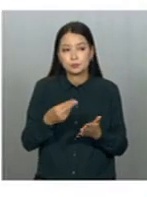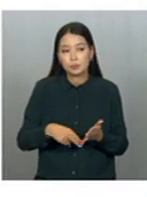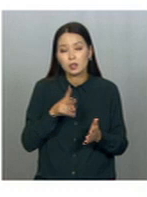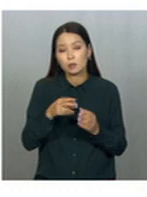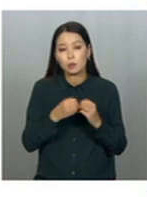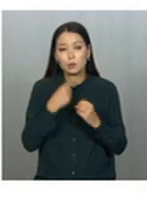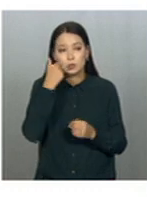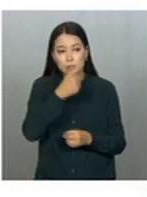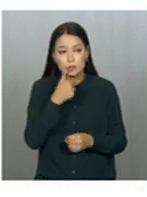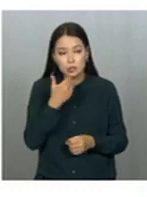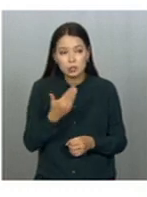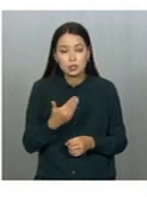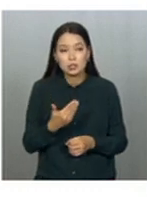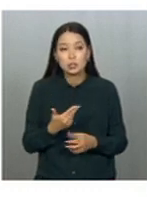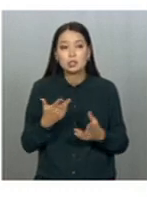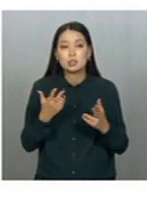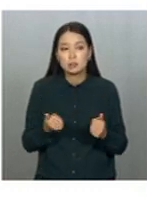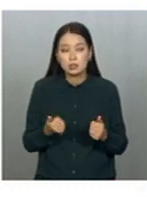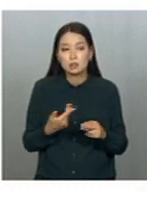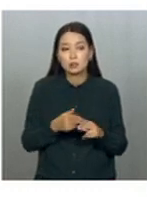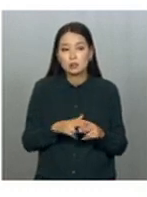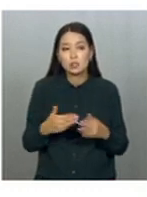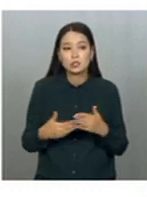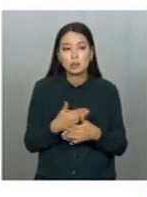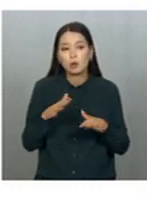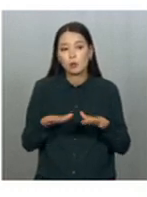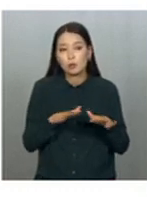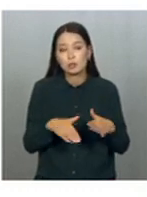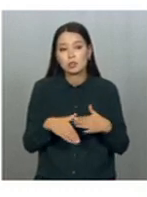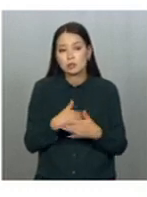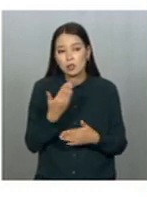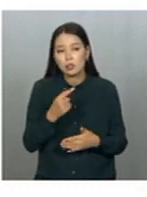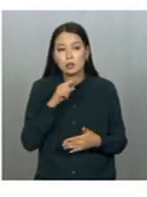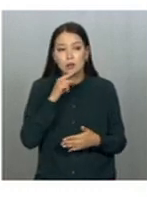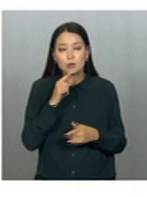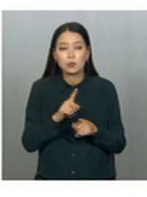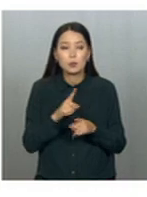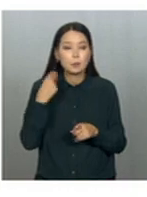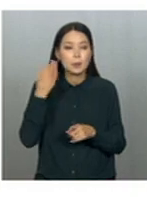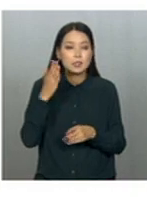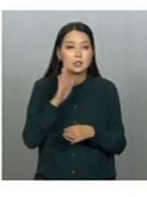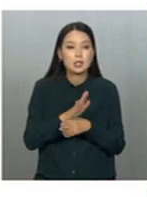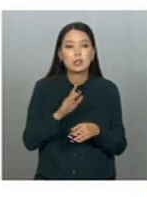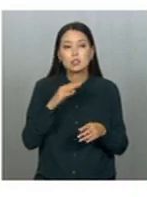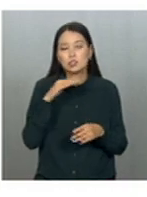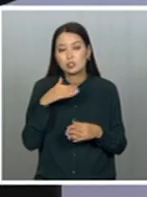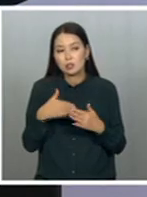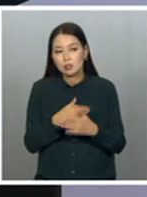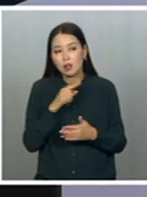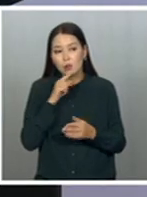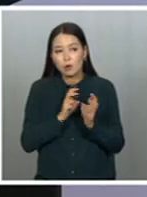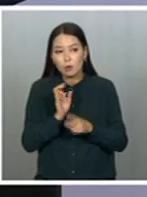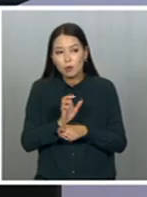жыл әрине табалдырықта жаңа 10 жылдық тұр. Ендеше жолдаудың аты да жаңа 10 жылдық, жаңа экономикалық